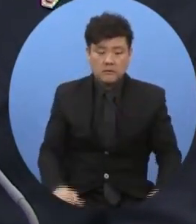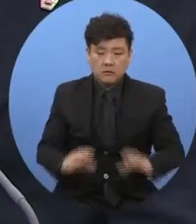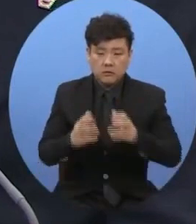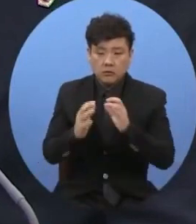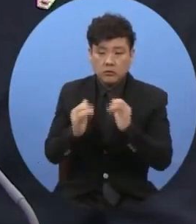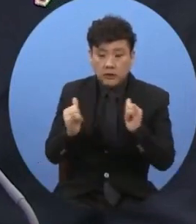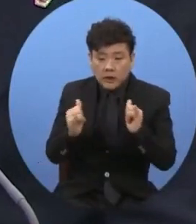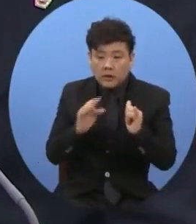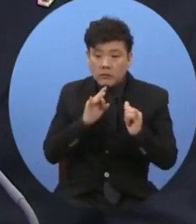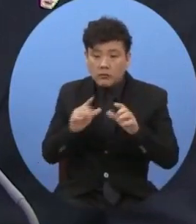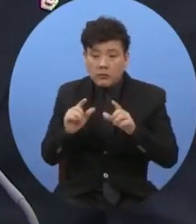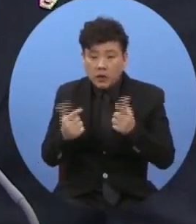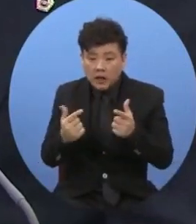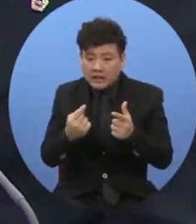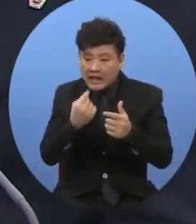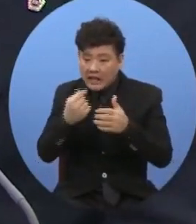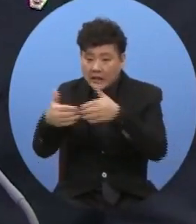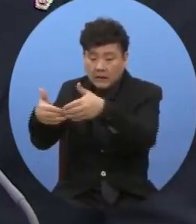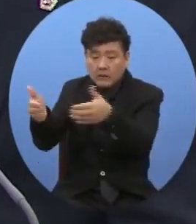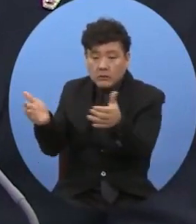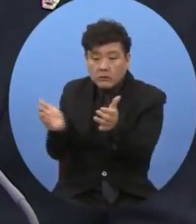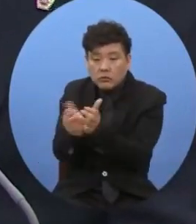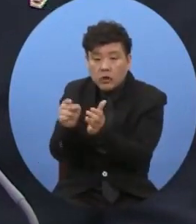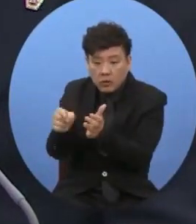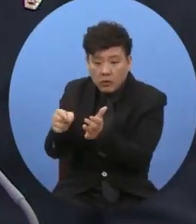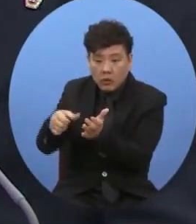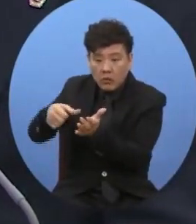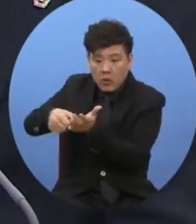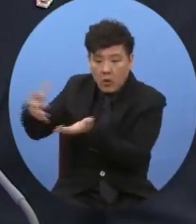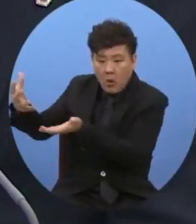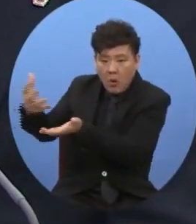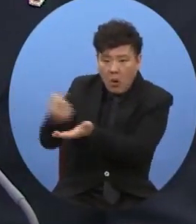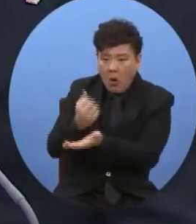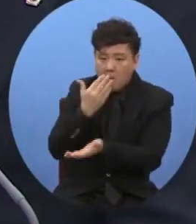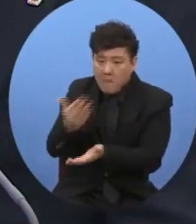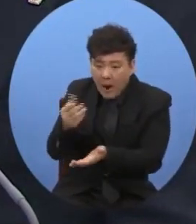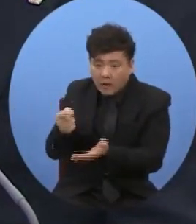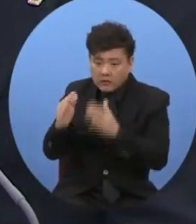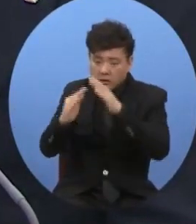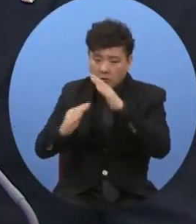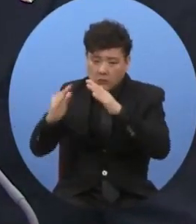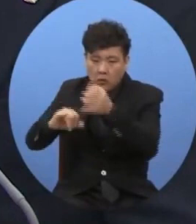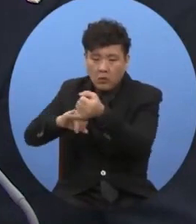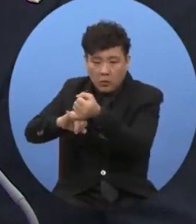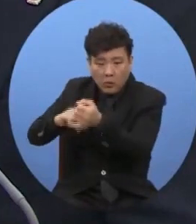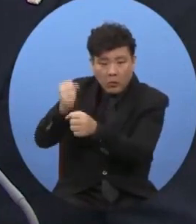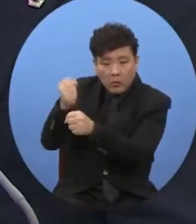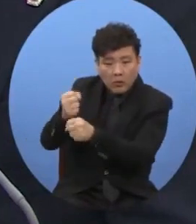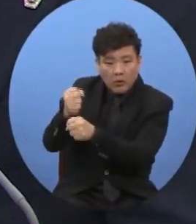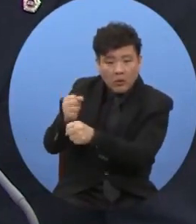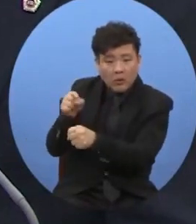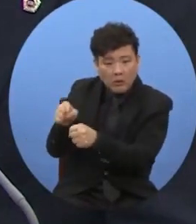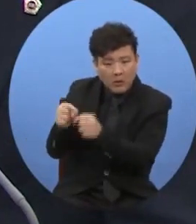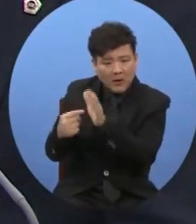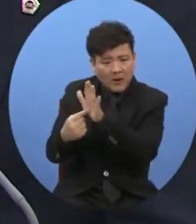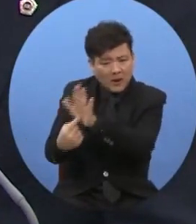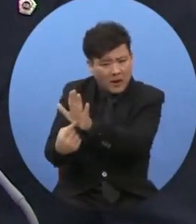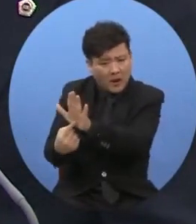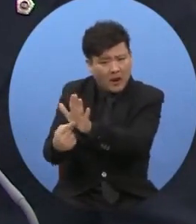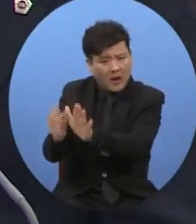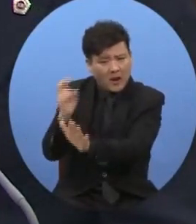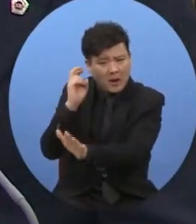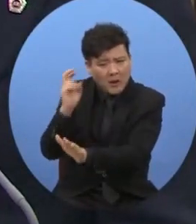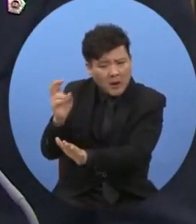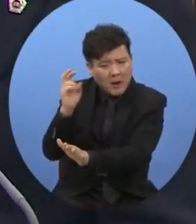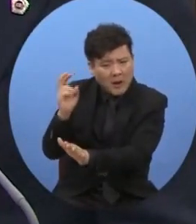후보들뿐만 아니라 민주당 후보들도 만약에 표가 된다고 생각하면 공약으로 개발해서 발표하지 않을까 저는 그렇게